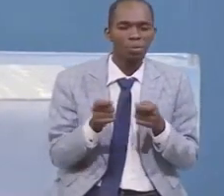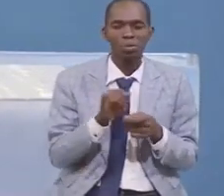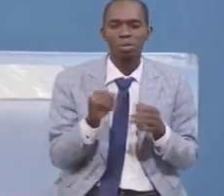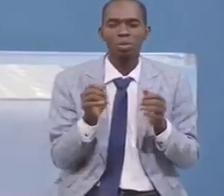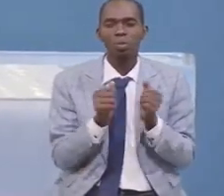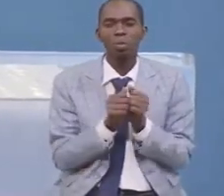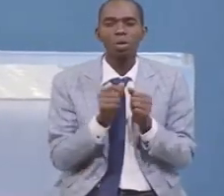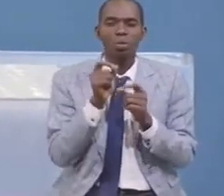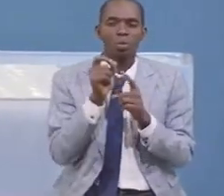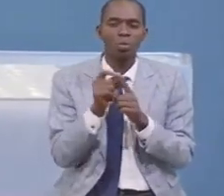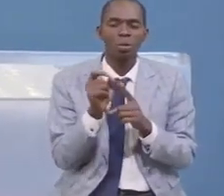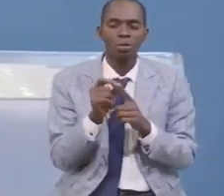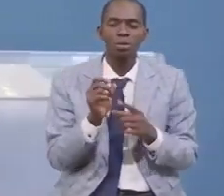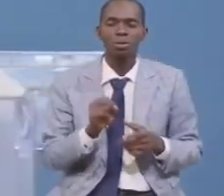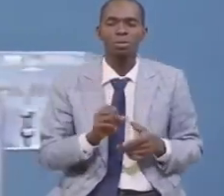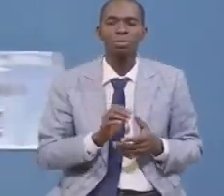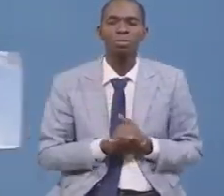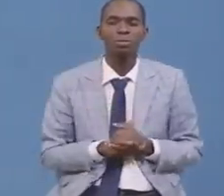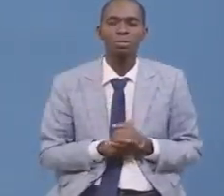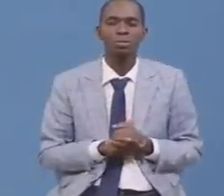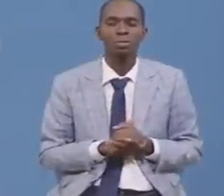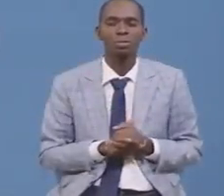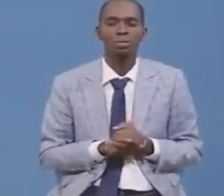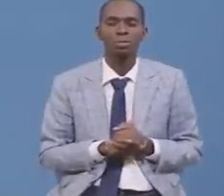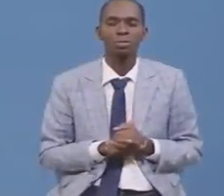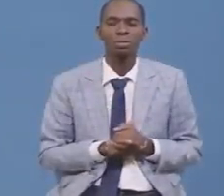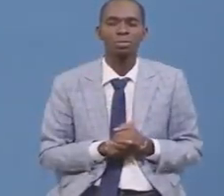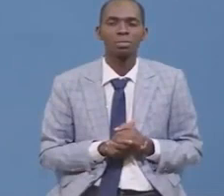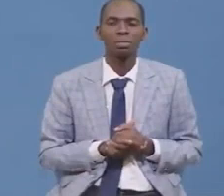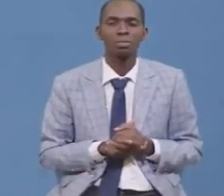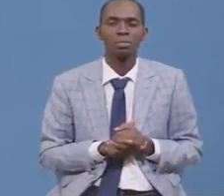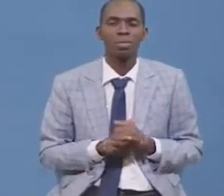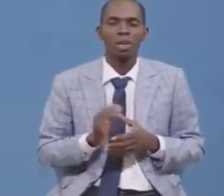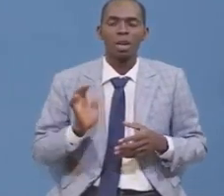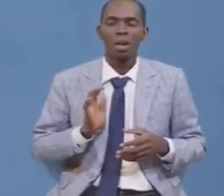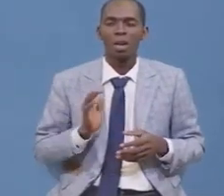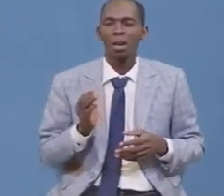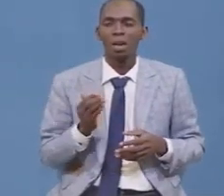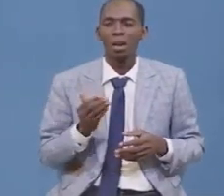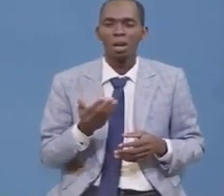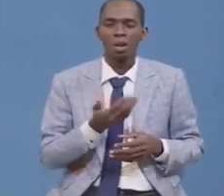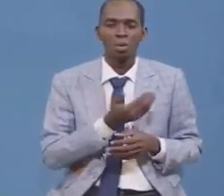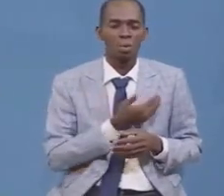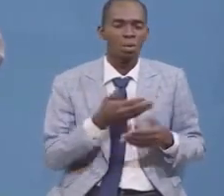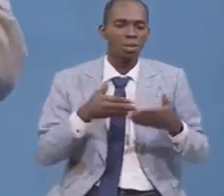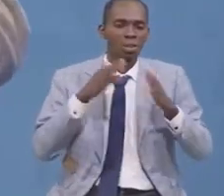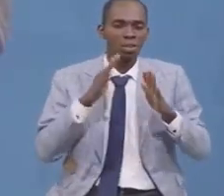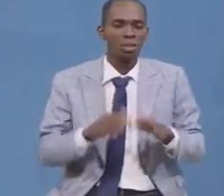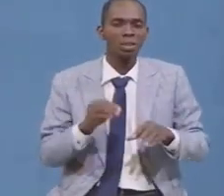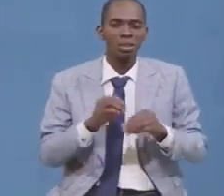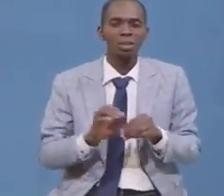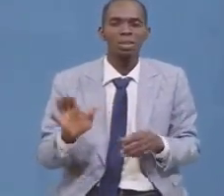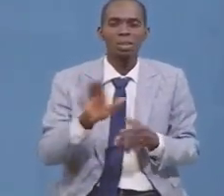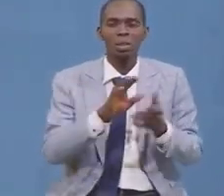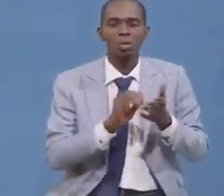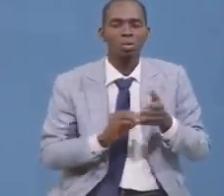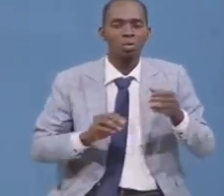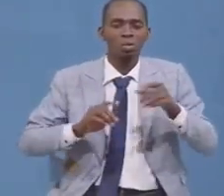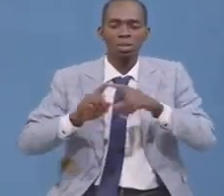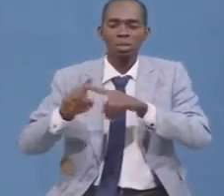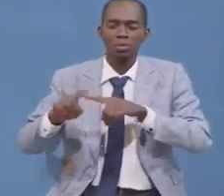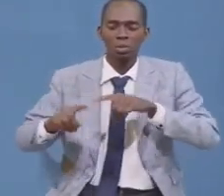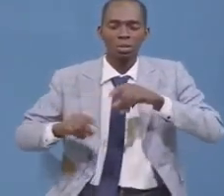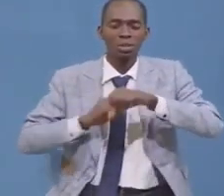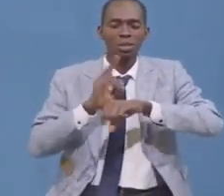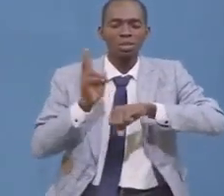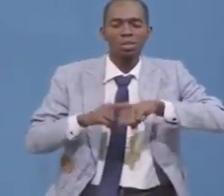వారు మాట్లాడేటప్పుడు ఏ విధమైన ఇబ్బందికరమైన పరిస్థితులు రాకుండా వాక్కులు సిద్ధం చేసుకుంటారు. అలాగే